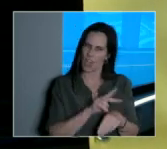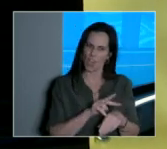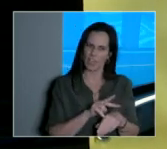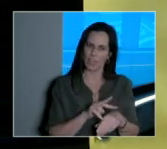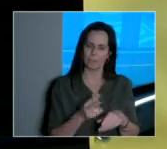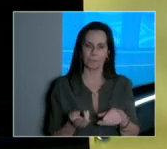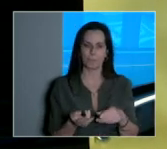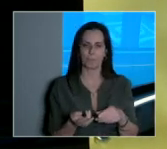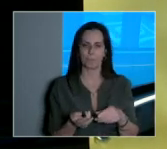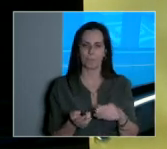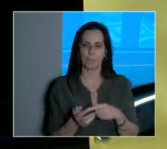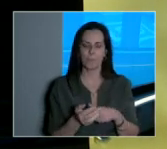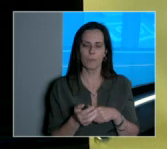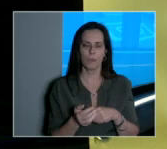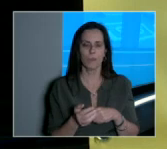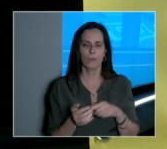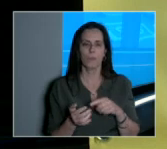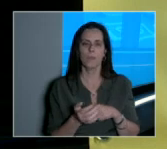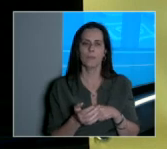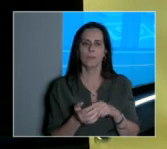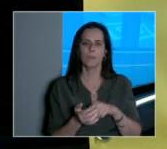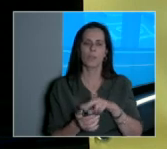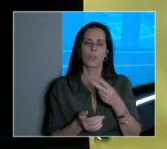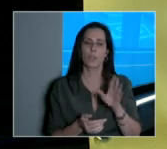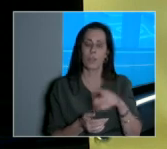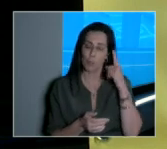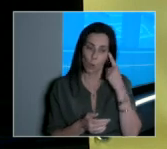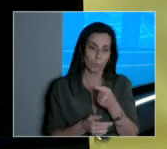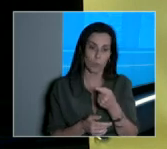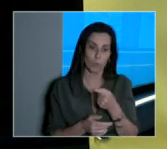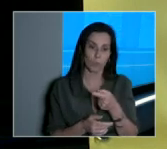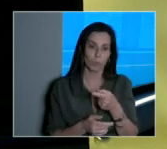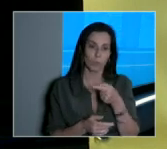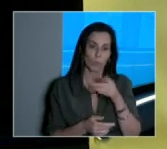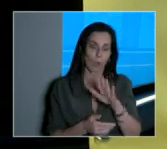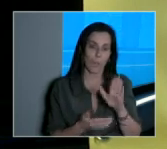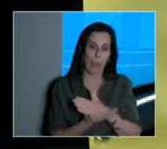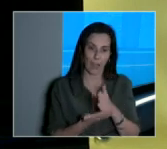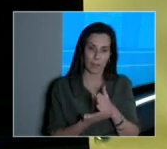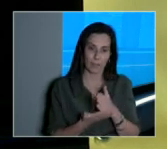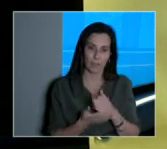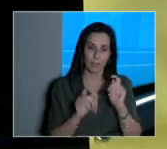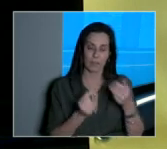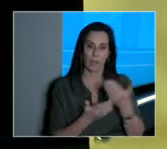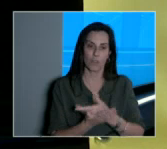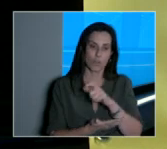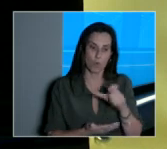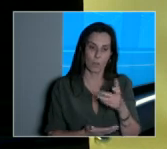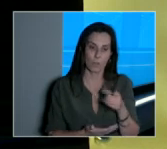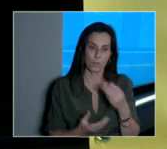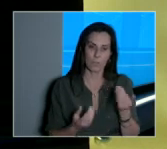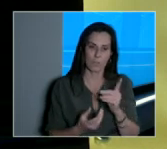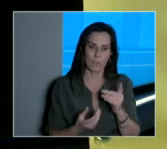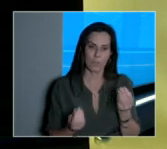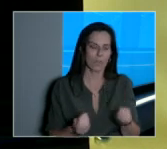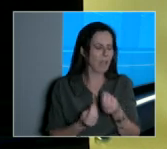או להעביר מדיניות מסוימת או לא להעביר אותה, ומצד שני הם גם יודעים ש... הוא זה שמחליט על הגשת כתבי אישום נגדם. זה דבר לא בריא